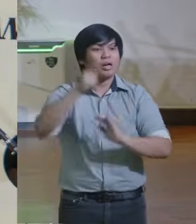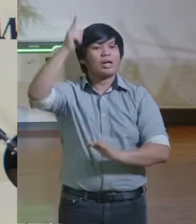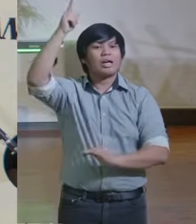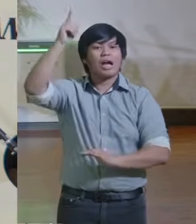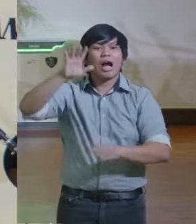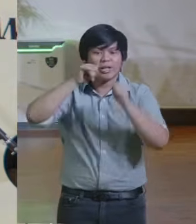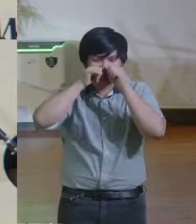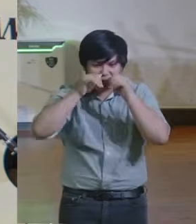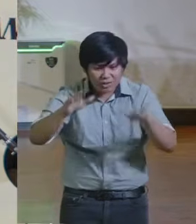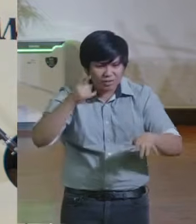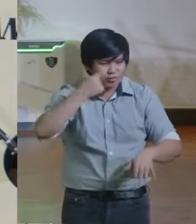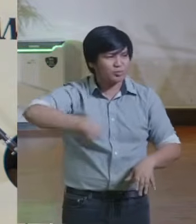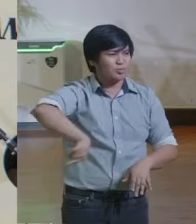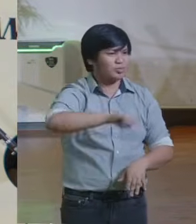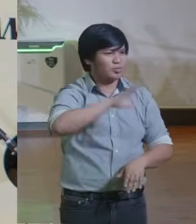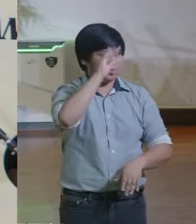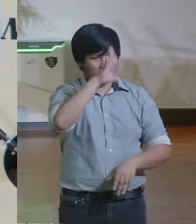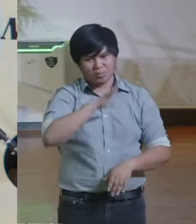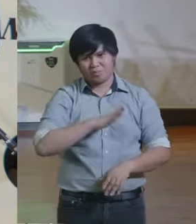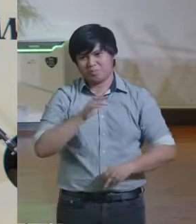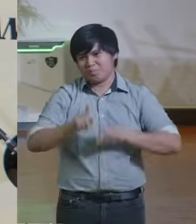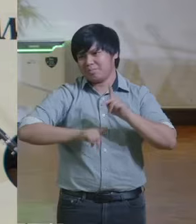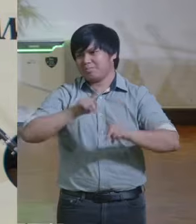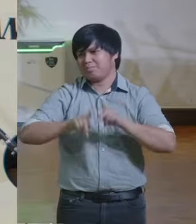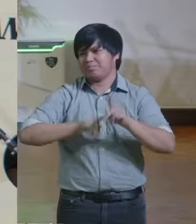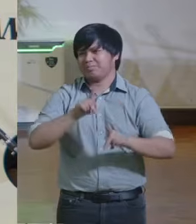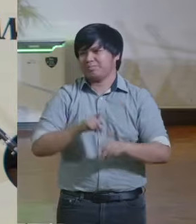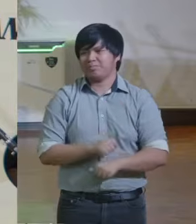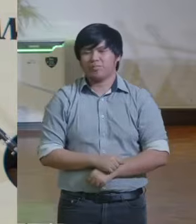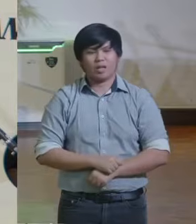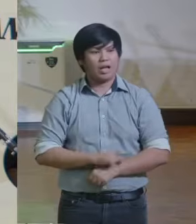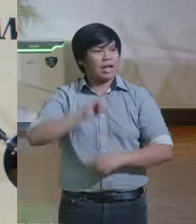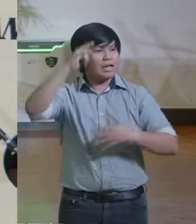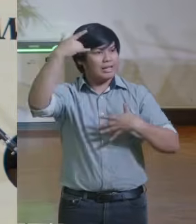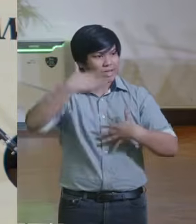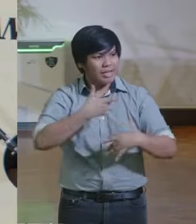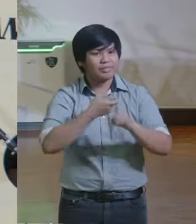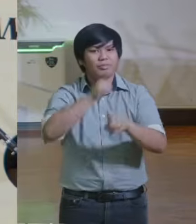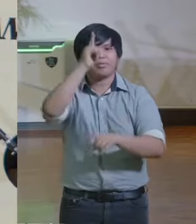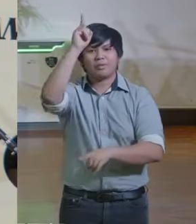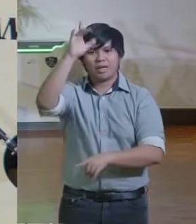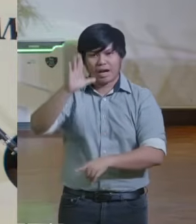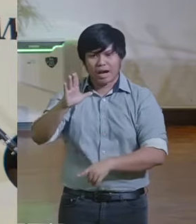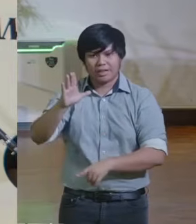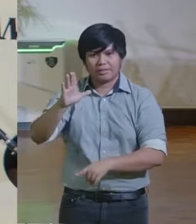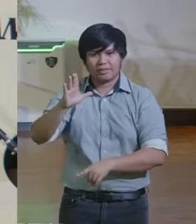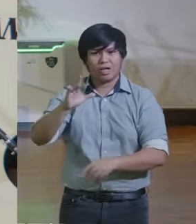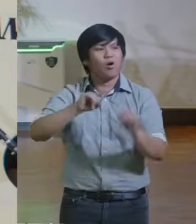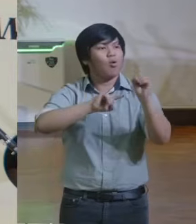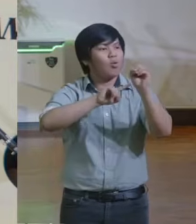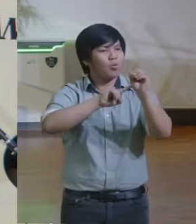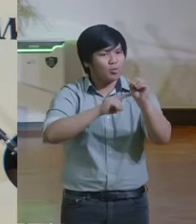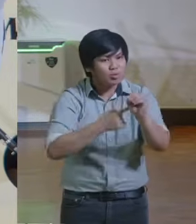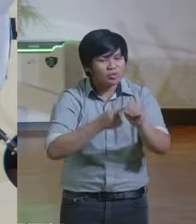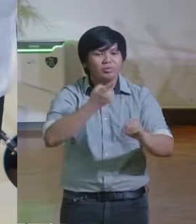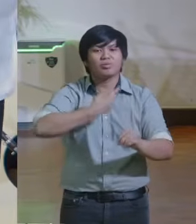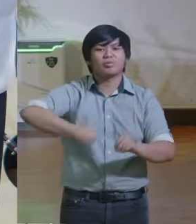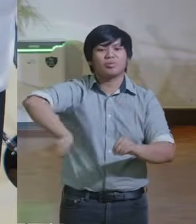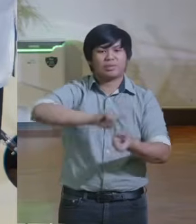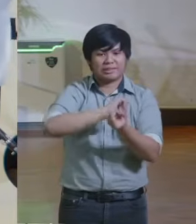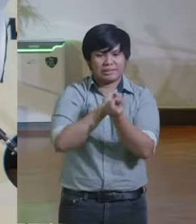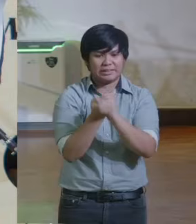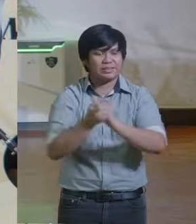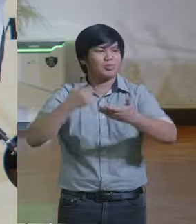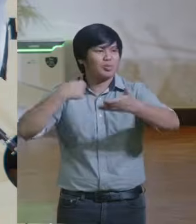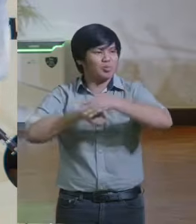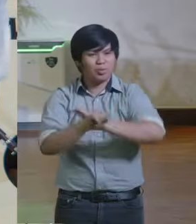men. Ito ay galing sa Diyos at ang grasya na ito ang sanhi ng ating pagiging born